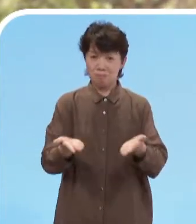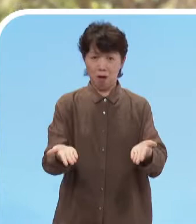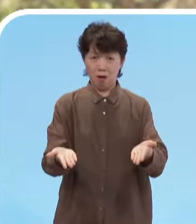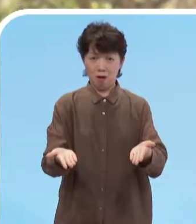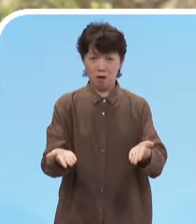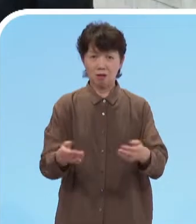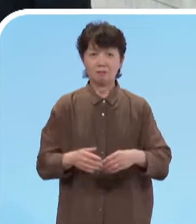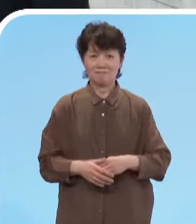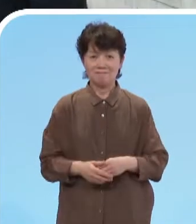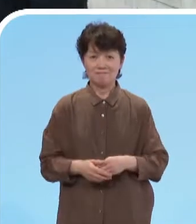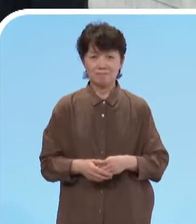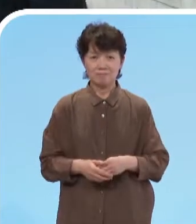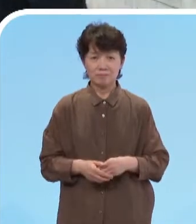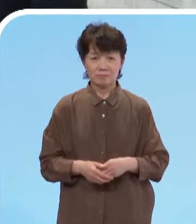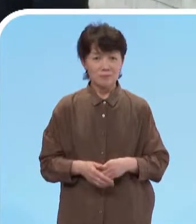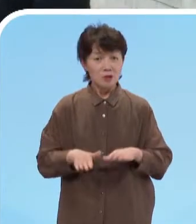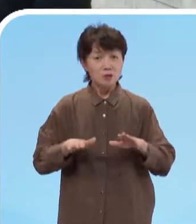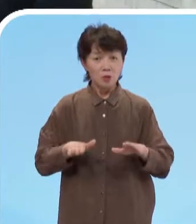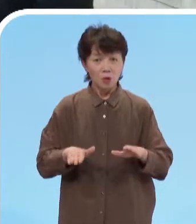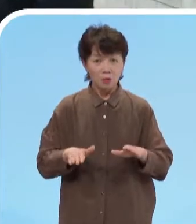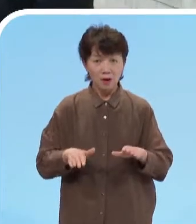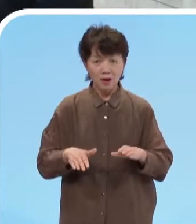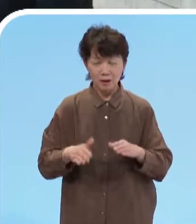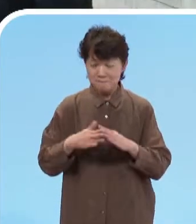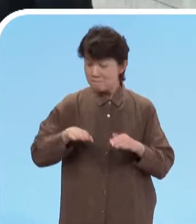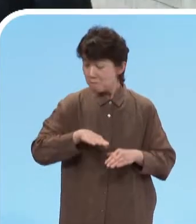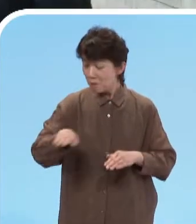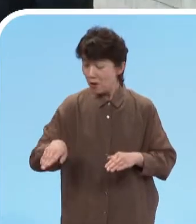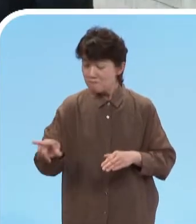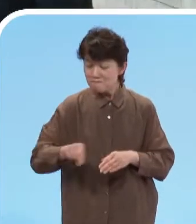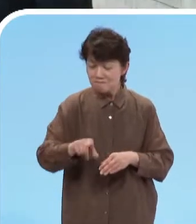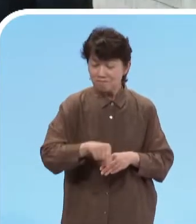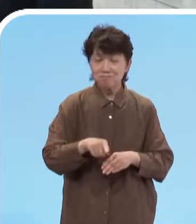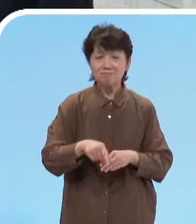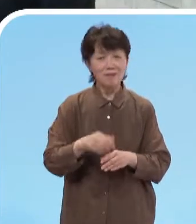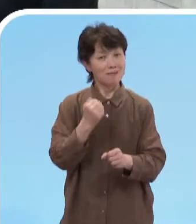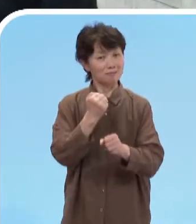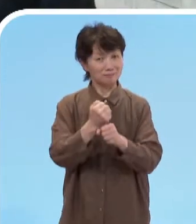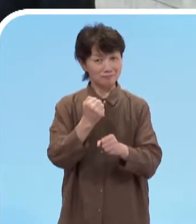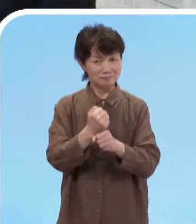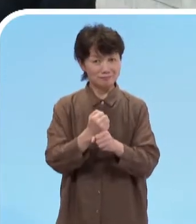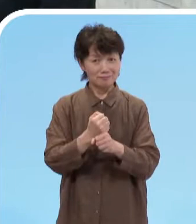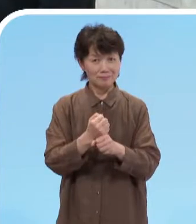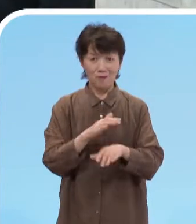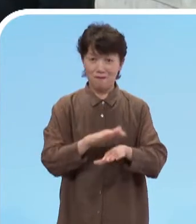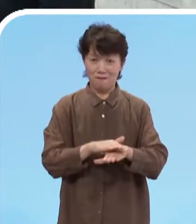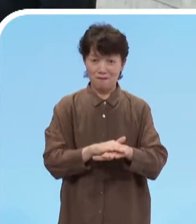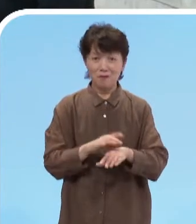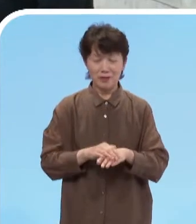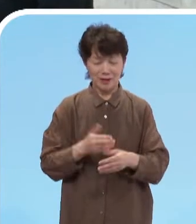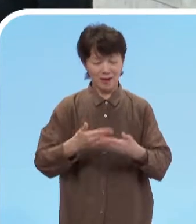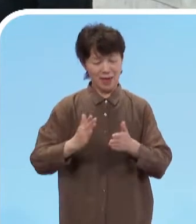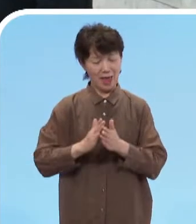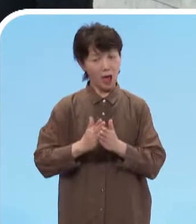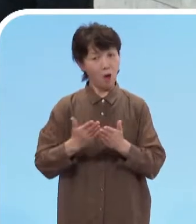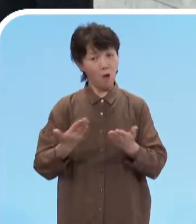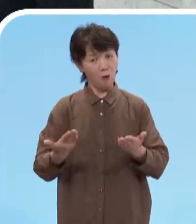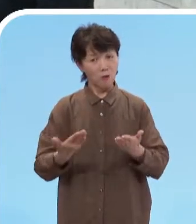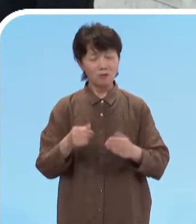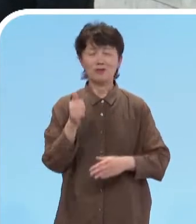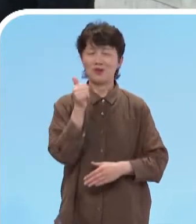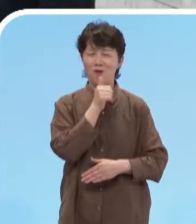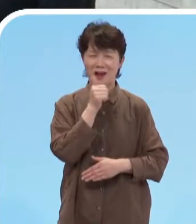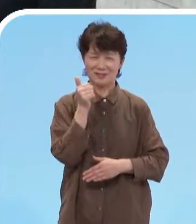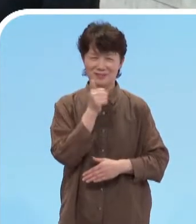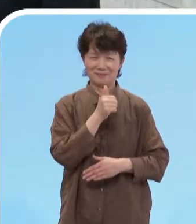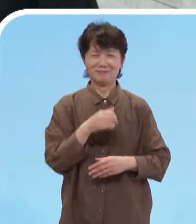っています。 はい、 今回は身の回りにあるものでできる工作やおすすめの絵本について紹